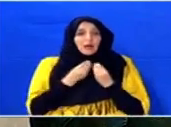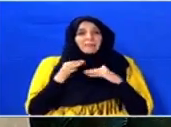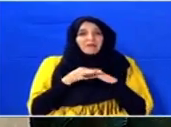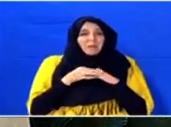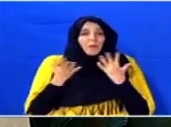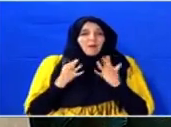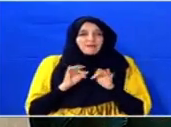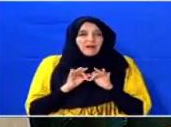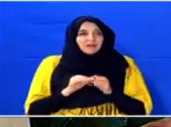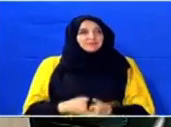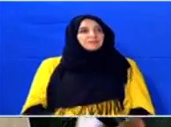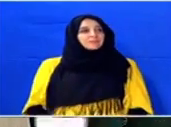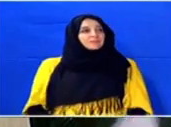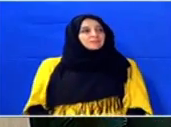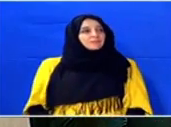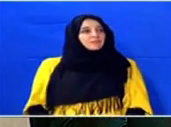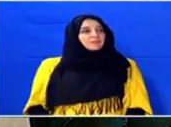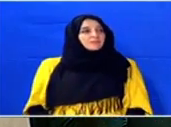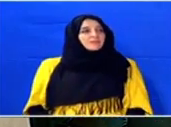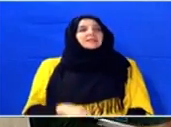سباق في كريم